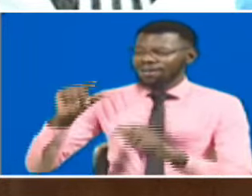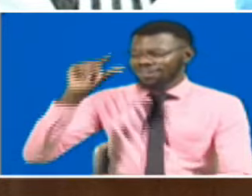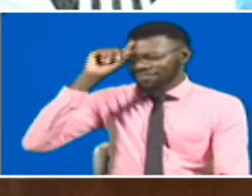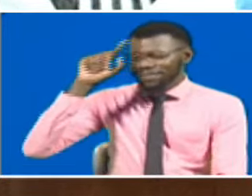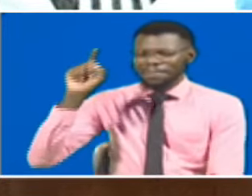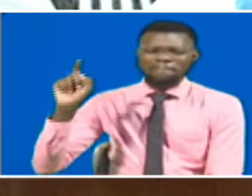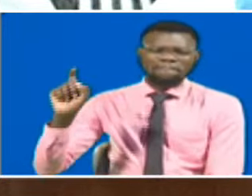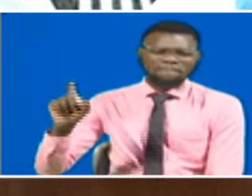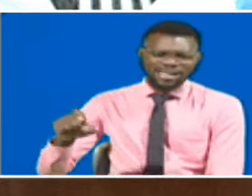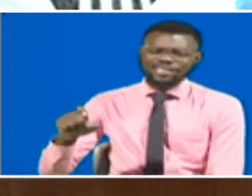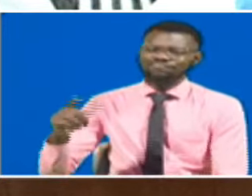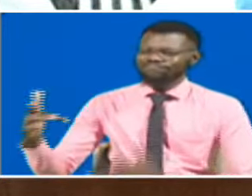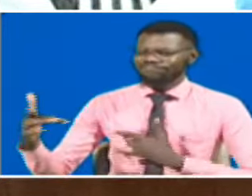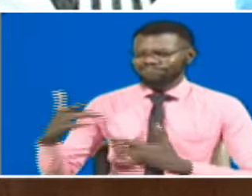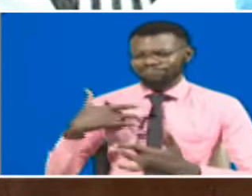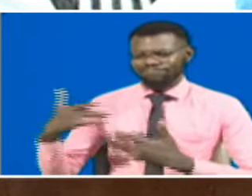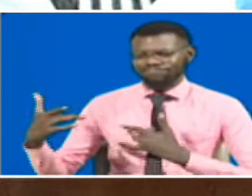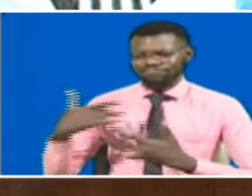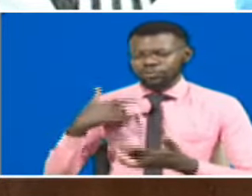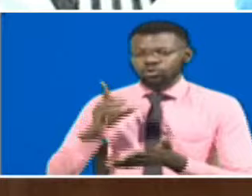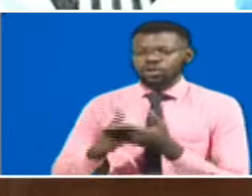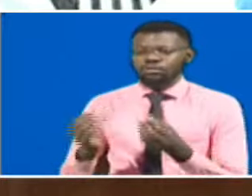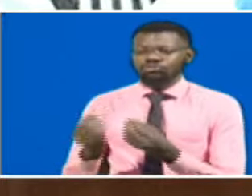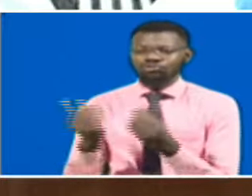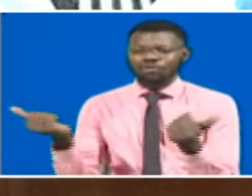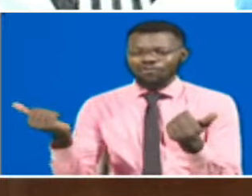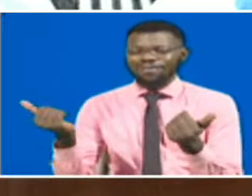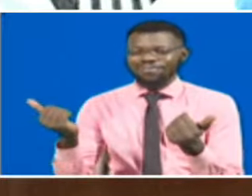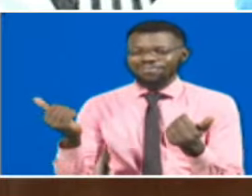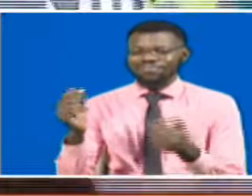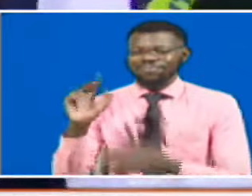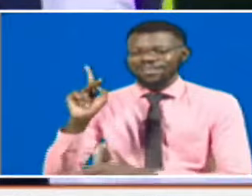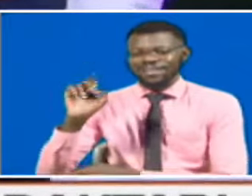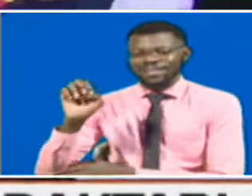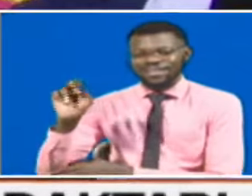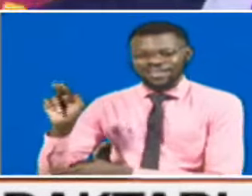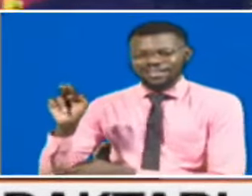kusikiza kilio chao. Ken Gashuhi anaarifu zaidi.